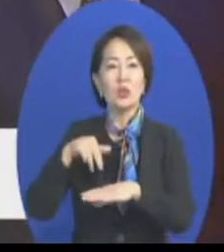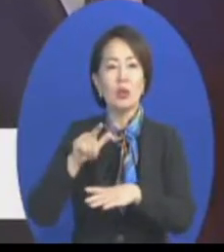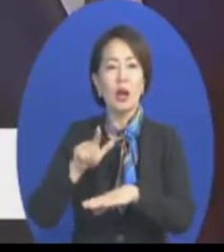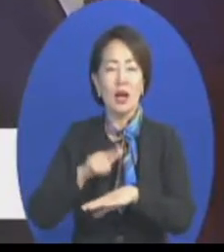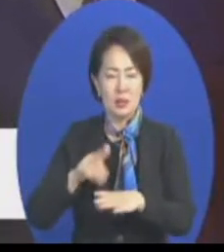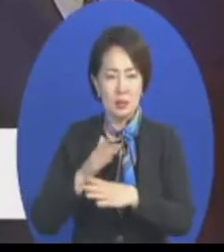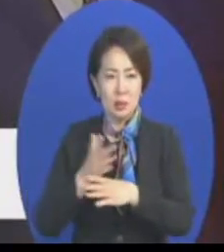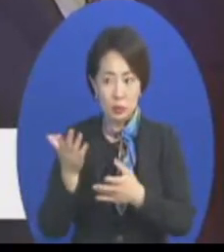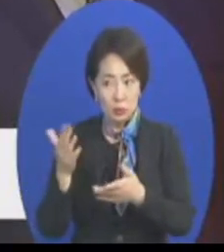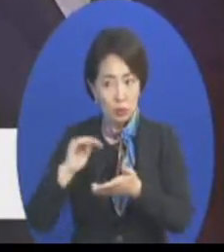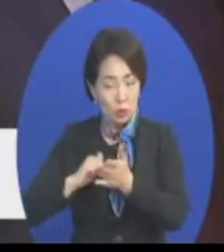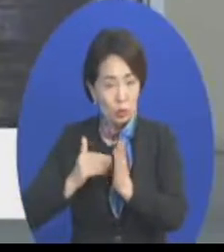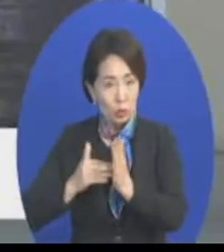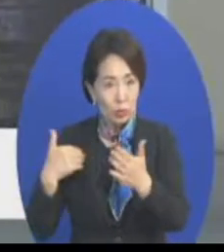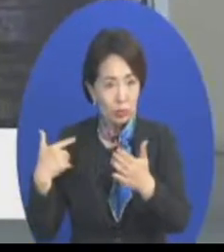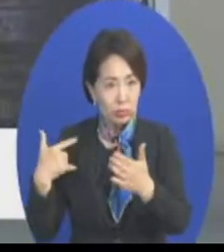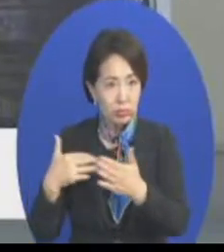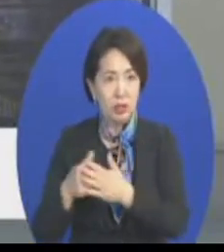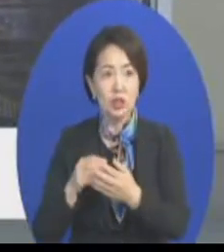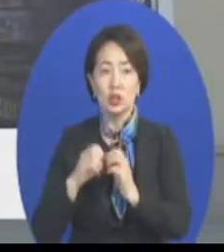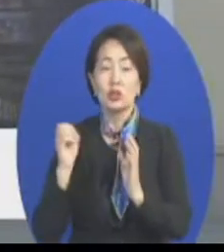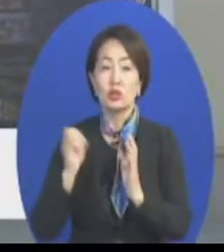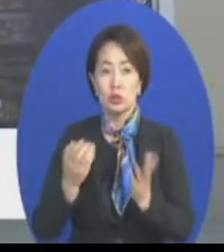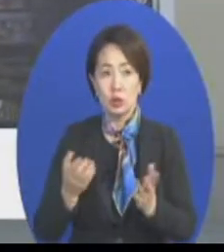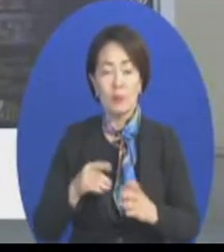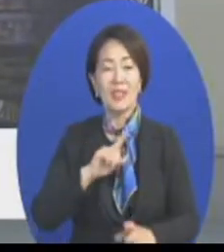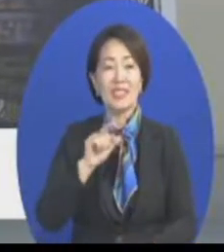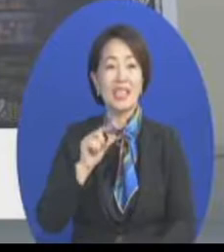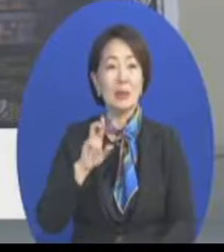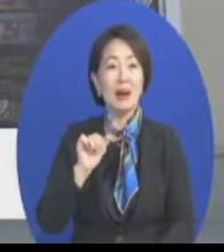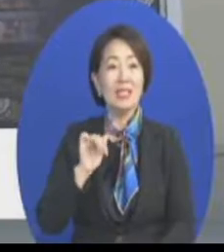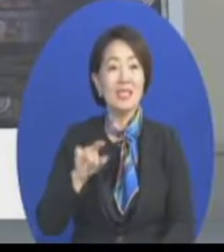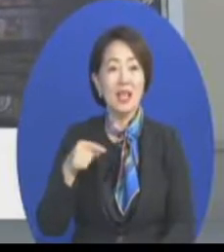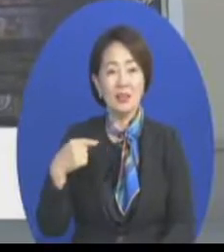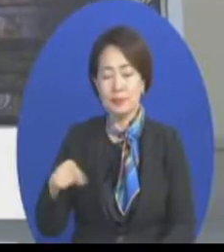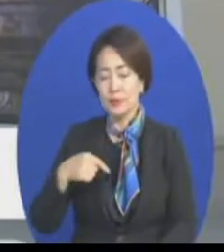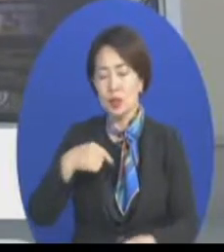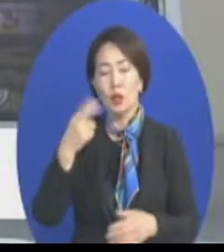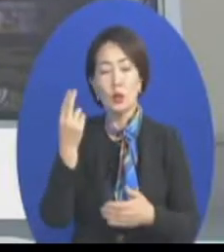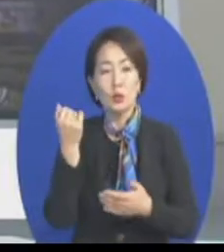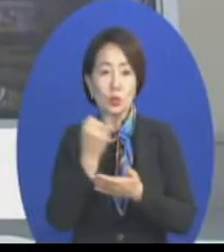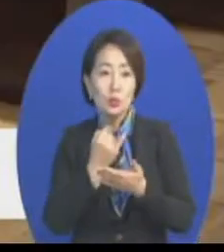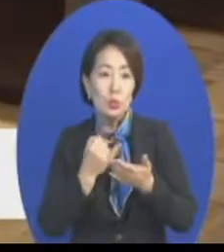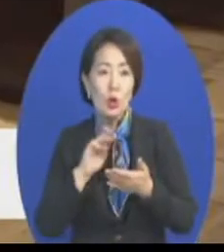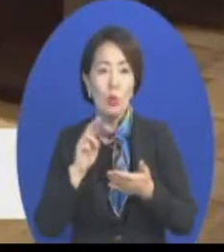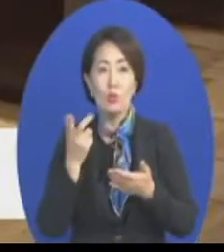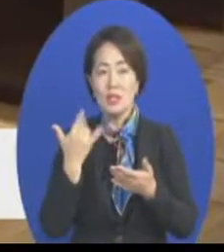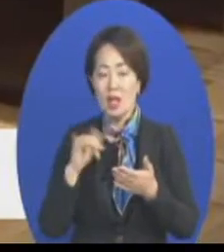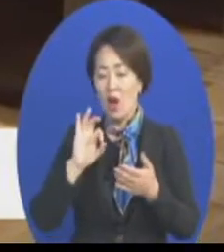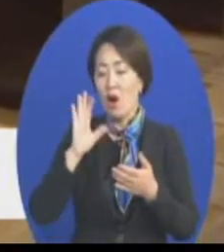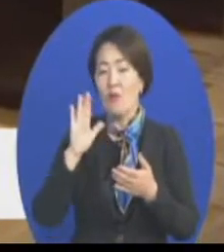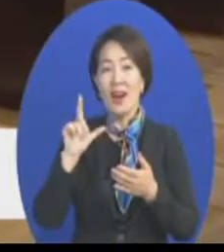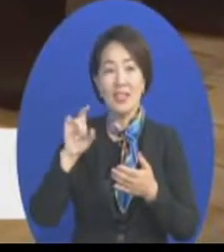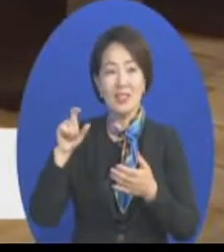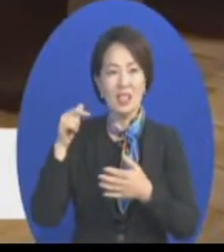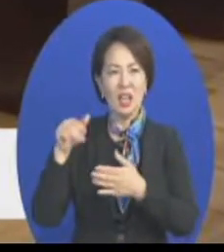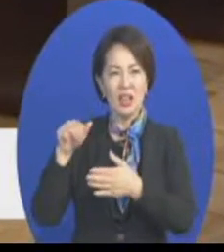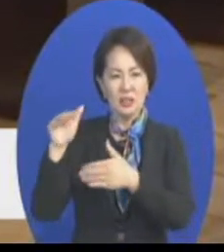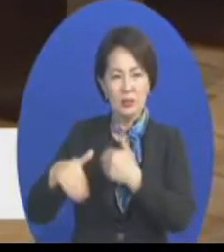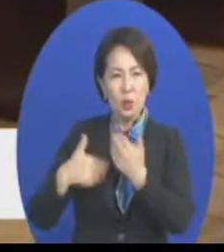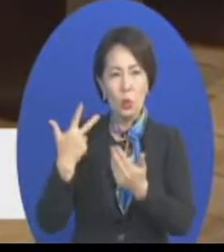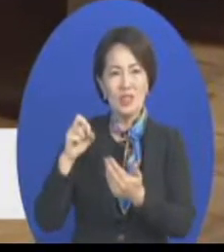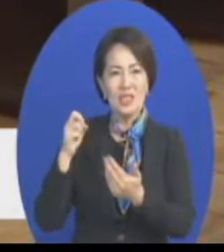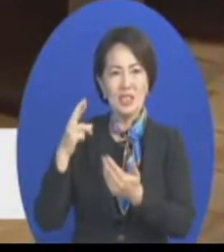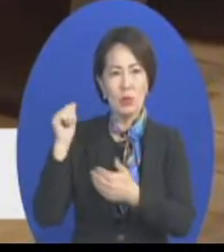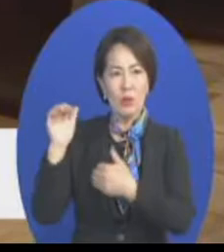зөвөрөөд төлөвлөж хийх ёстой гэж ингэж бодож байна. Занасрын нэрэмжит дүрслэх урлагийн музей өвөртөн тэтгэлэгт хөтөлбөрөөс 30 сая төгрөгийн